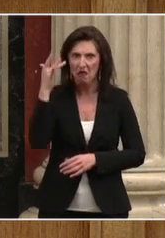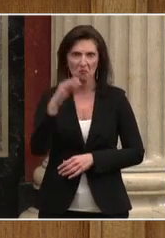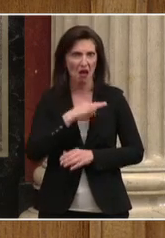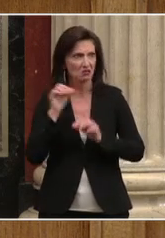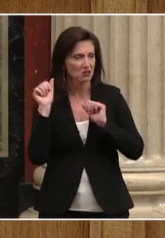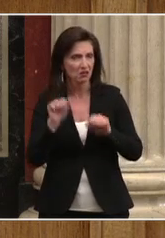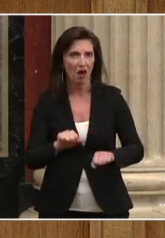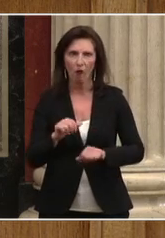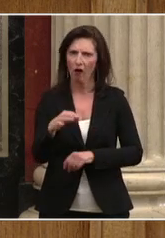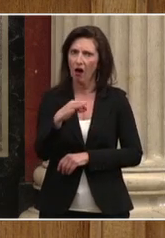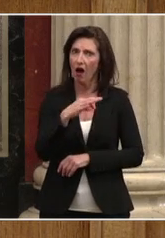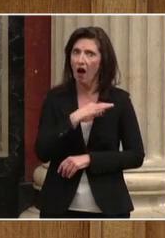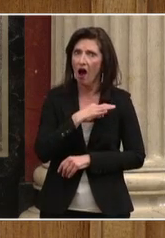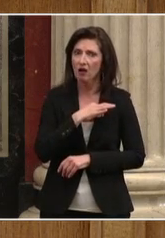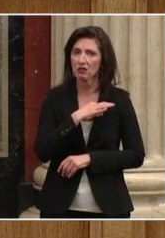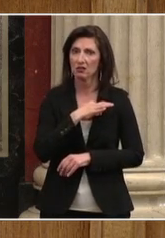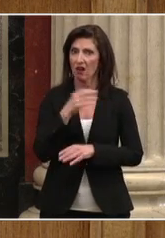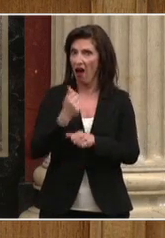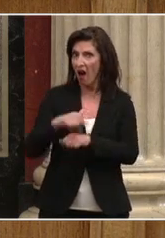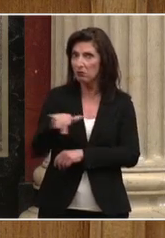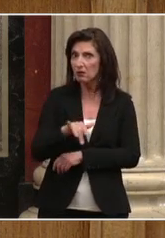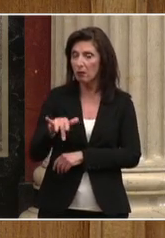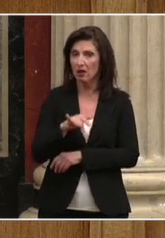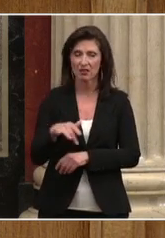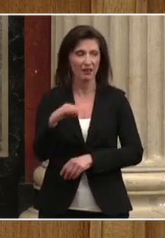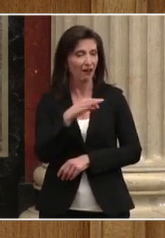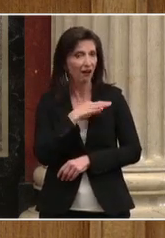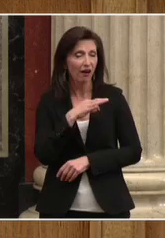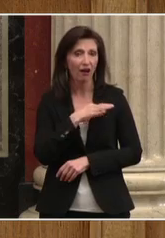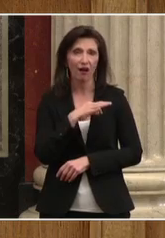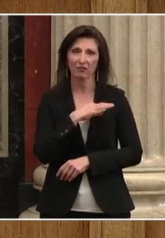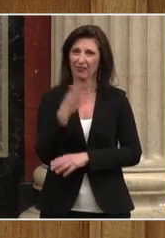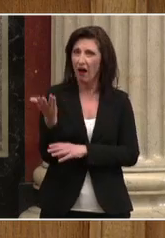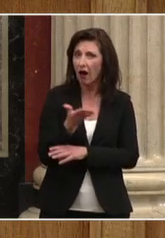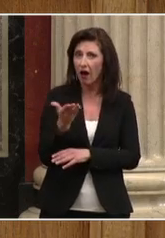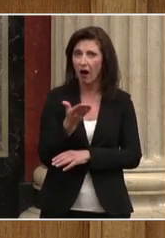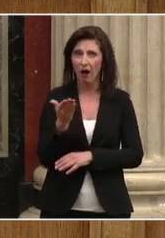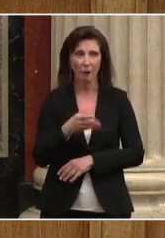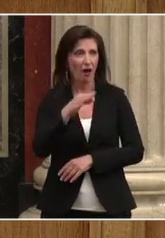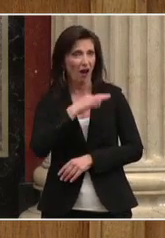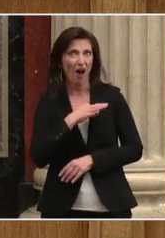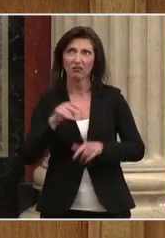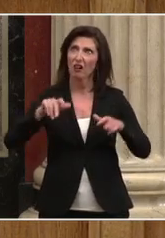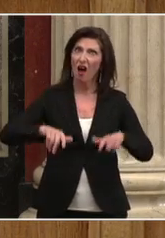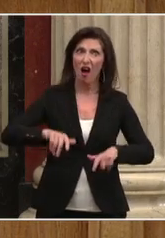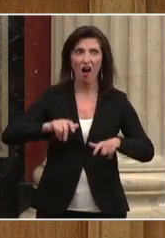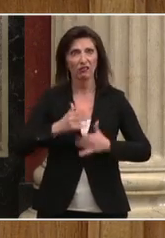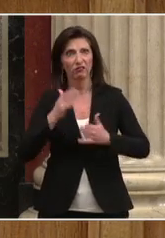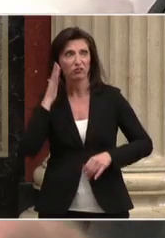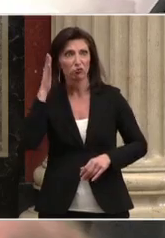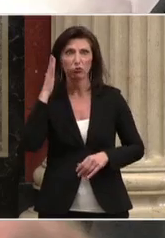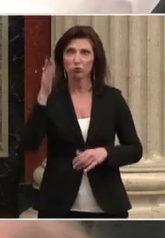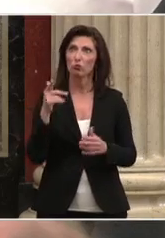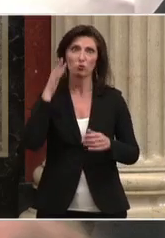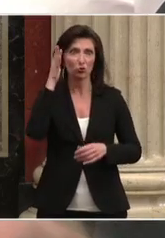Terror, Angst um den Arbeitsplatz, Angst vor Armut im Alter, Angst um die Zukunft unserer